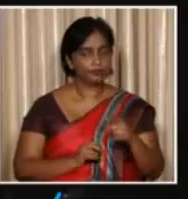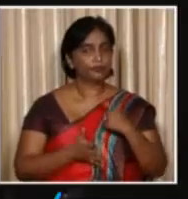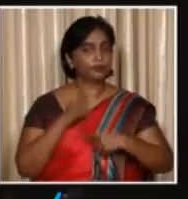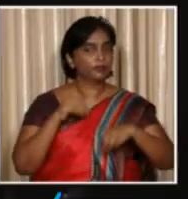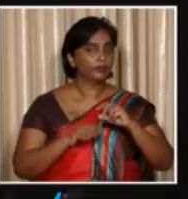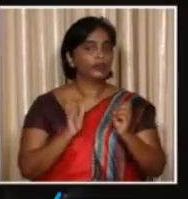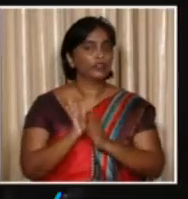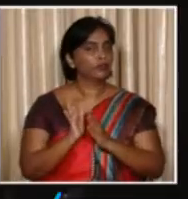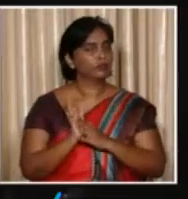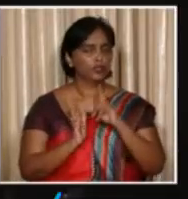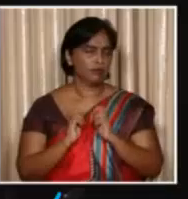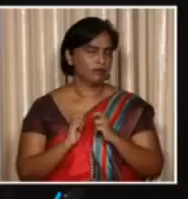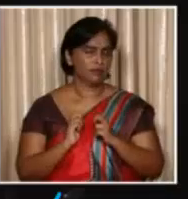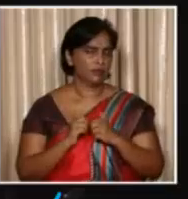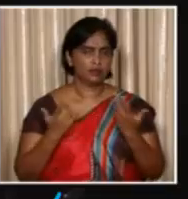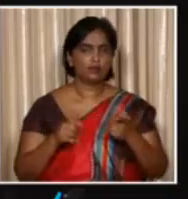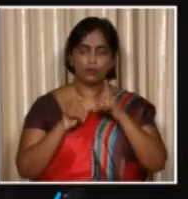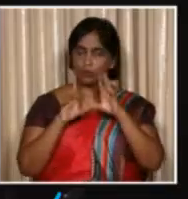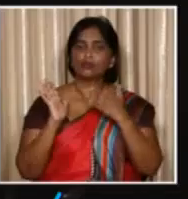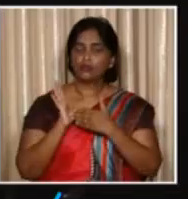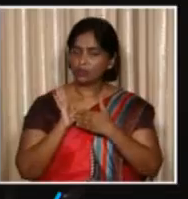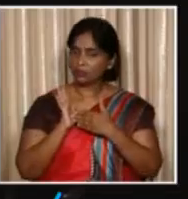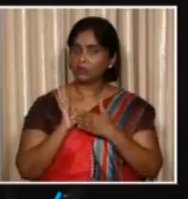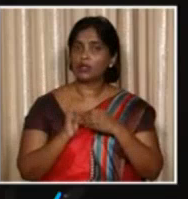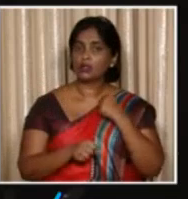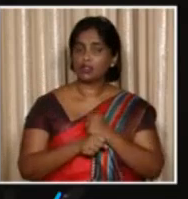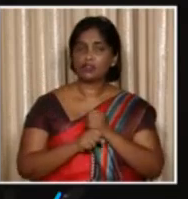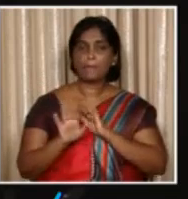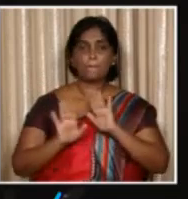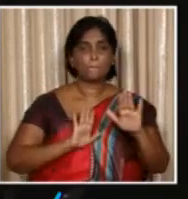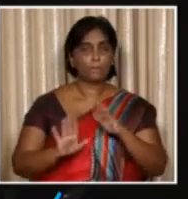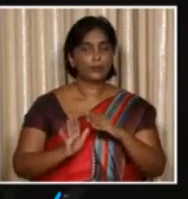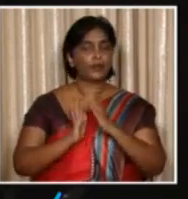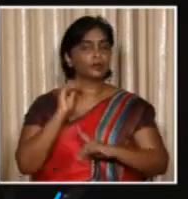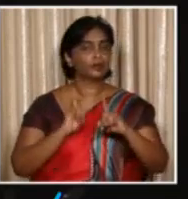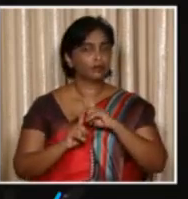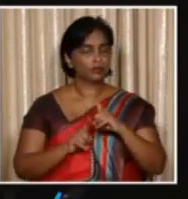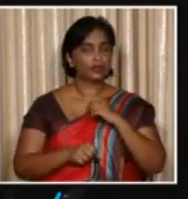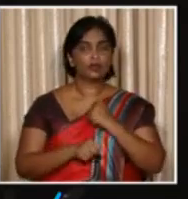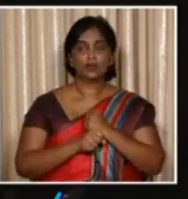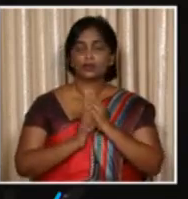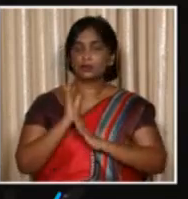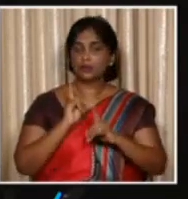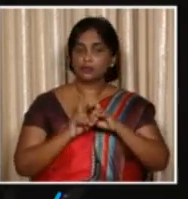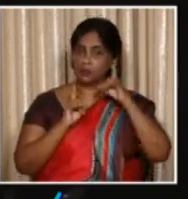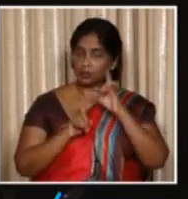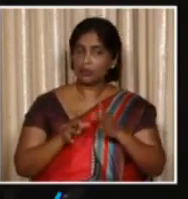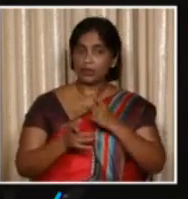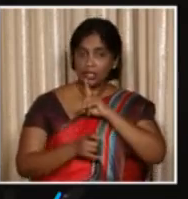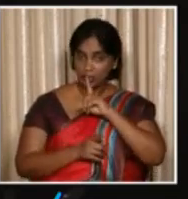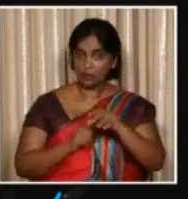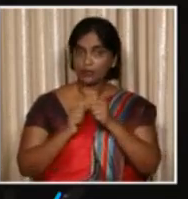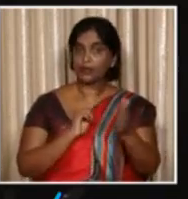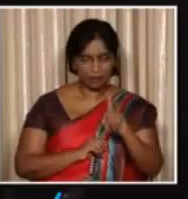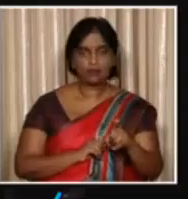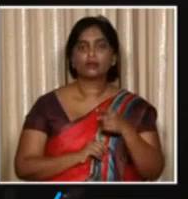මැතිවරණ කොමිසම කිව්වා කිසි ගැටලුවක් නැහැ. මේ අය සම්බන්ධව රාජ්‍ය පරිපාලන අමාත්‍යාංශය විදියට පරිපාලන මාතෘමා විදියට නියෝගයක් නිකුත් කරනවා නම් මේ අයට වැඩ